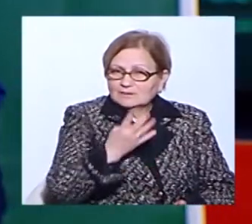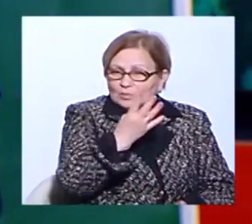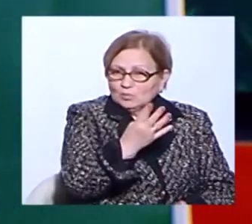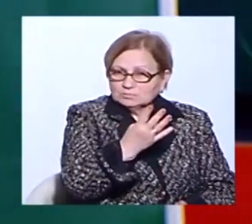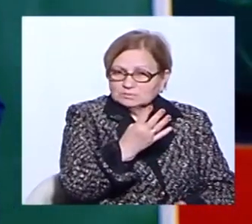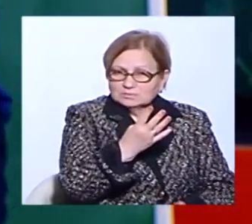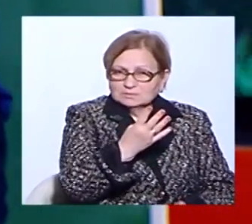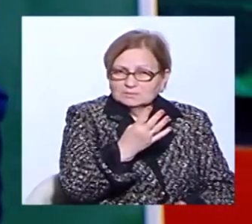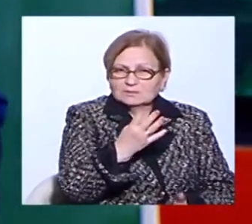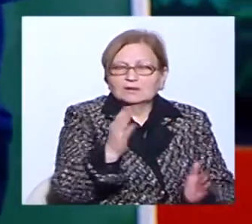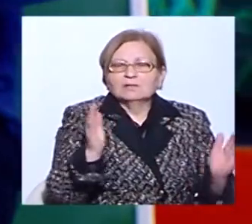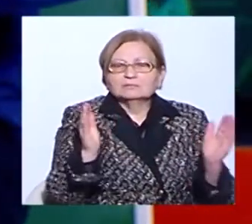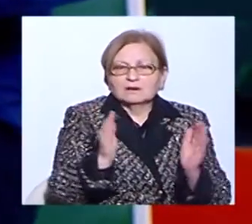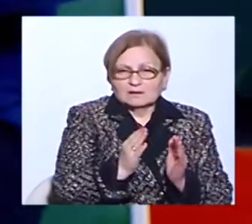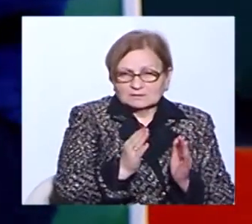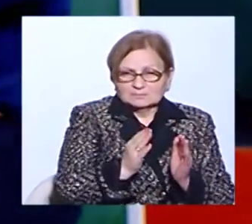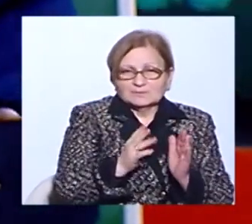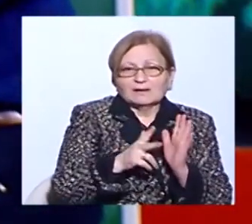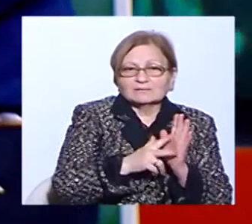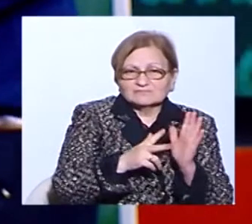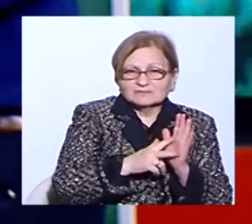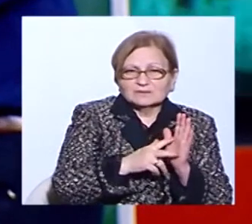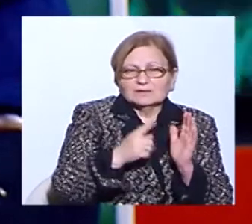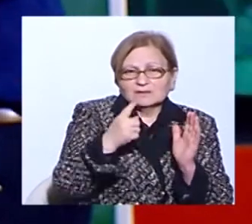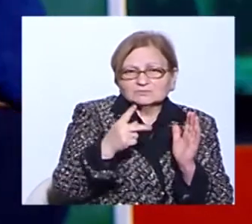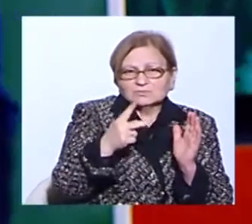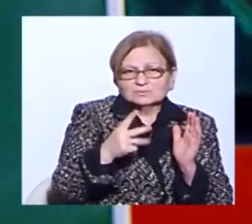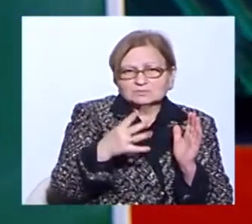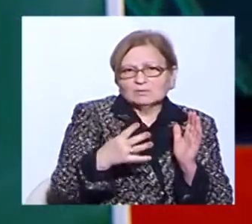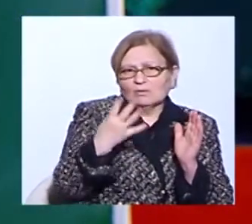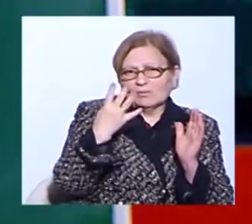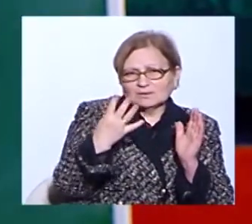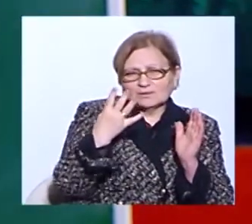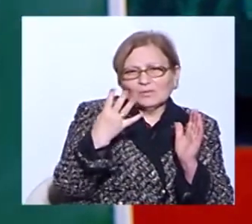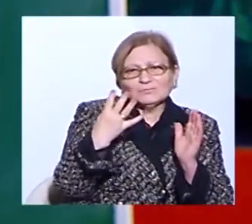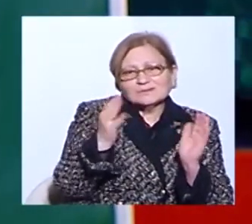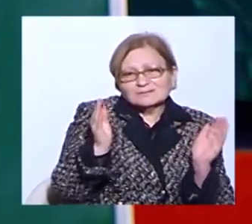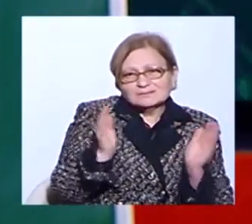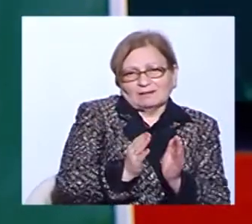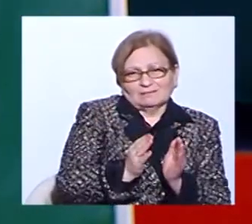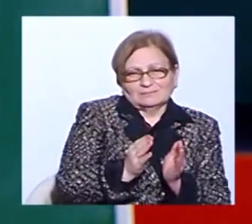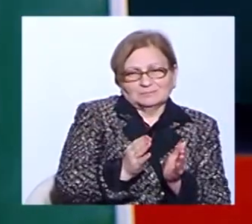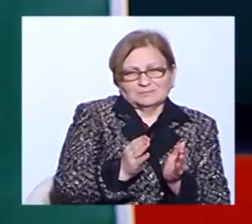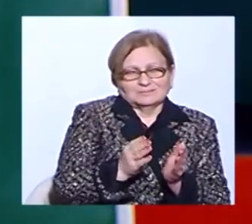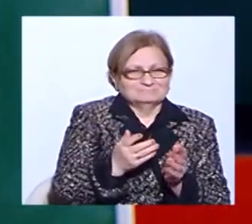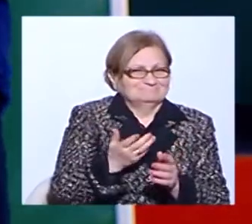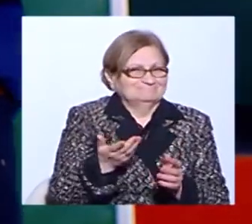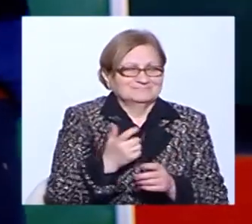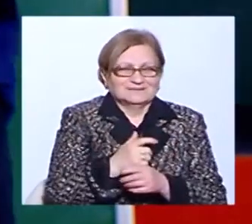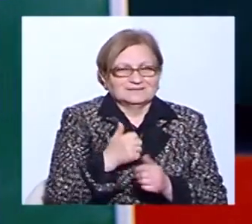4 ნაკლები ყოფილა 8-ზე 1 2 3 4-ით. Ძალიან